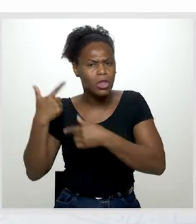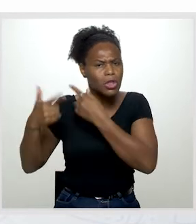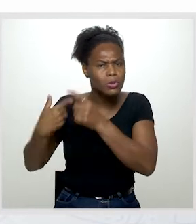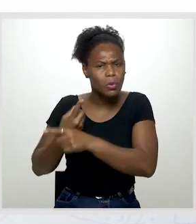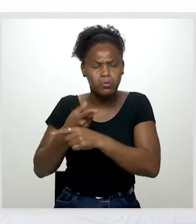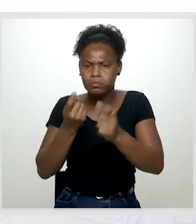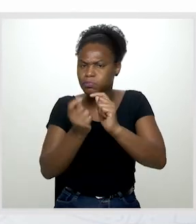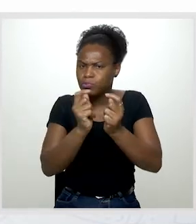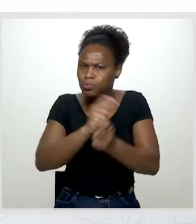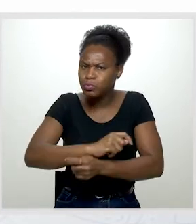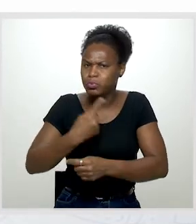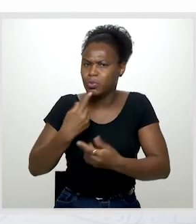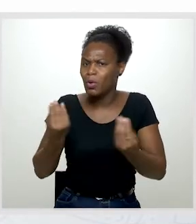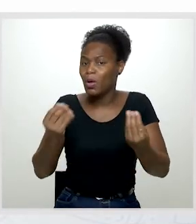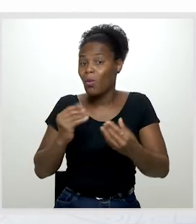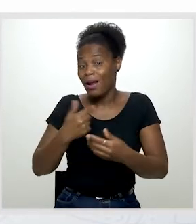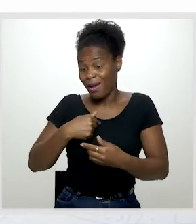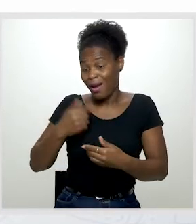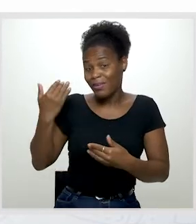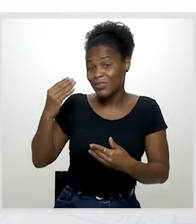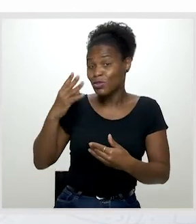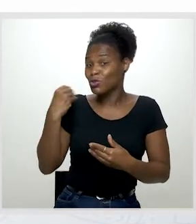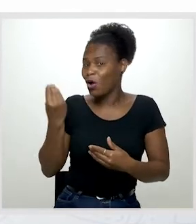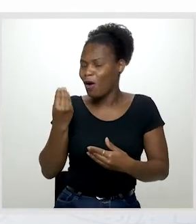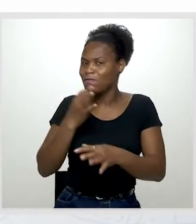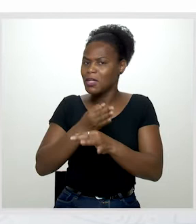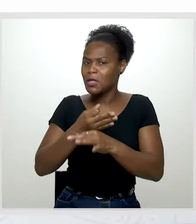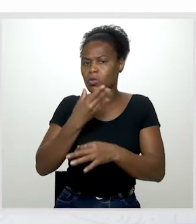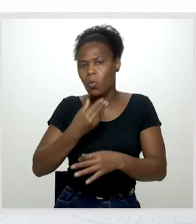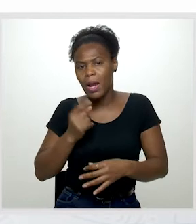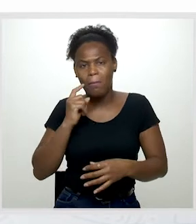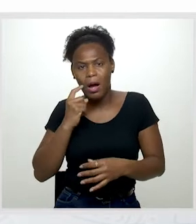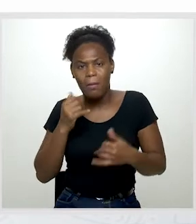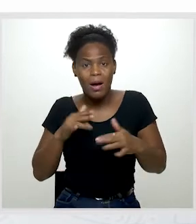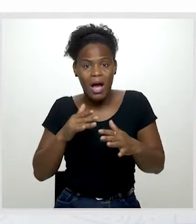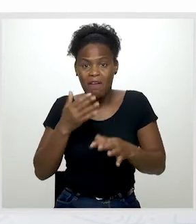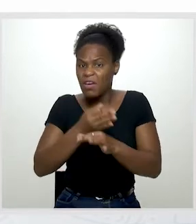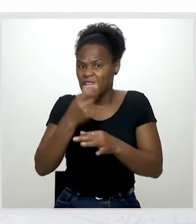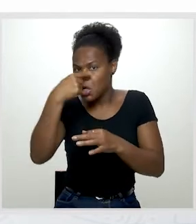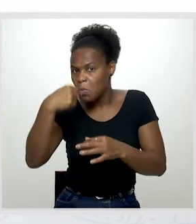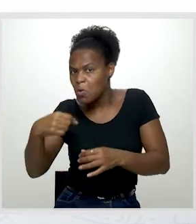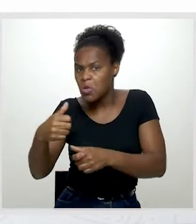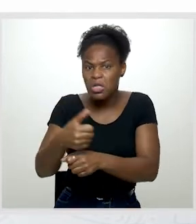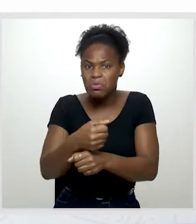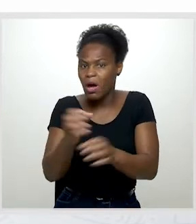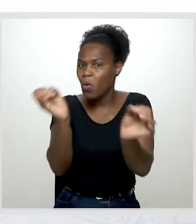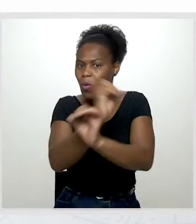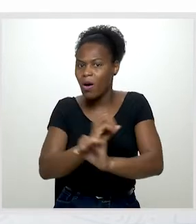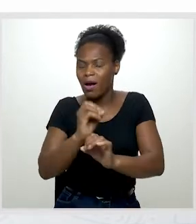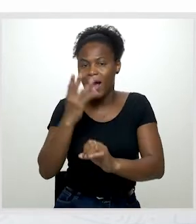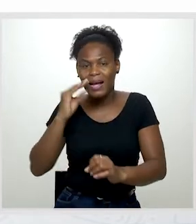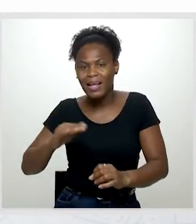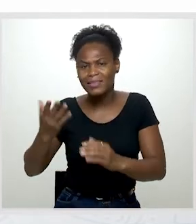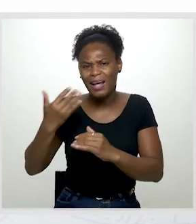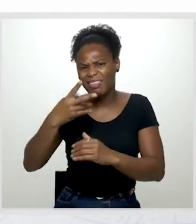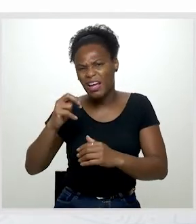beaucoup changé. Quand j'étais jeune, on fêtait Noël, Pâques, mais pas Halloween. Nos